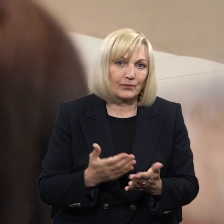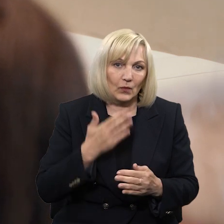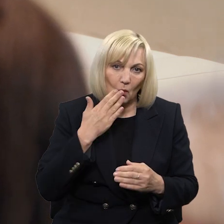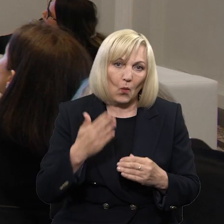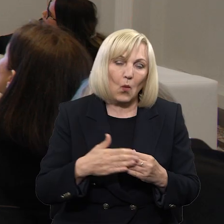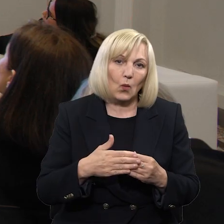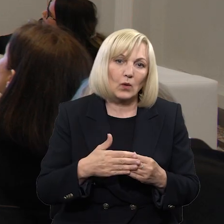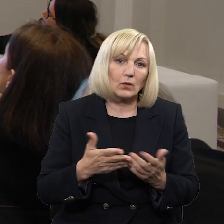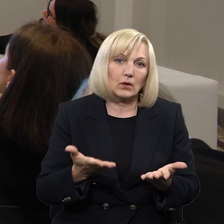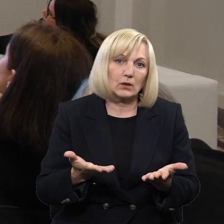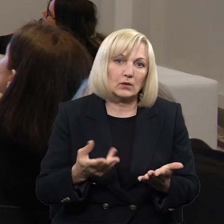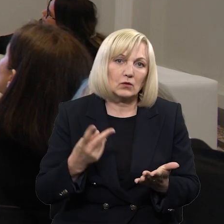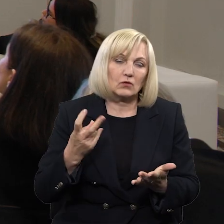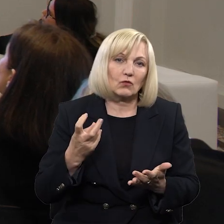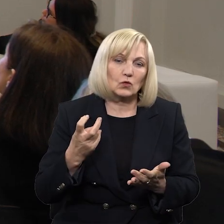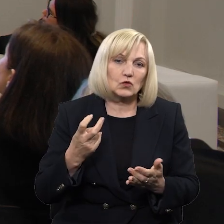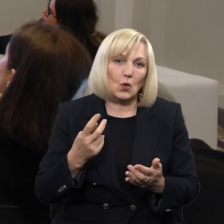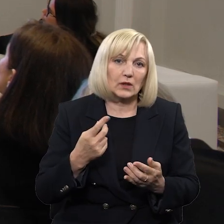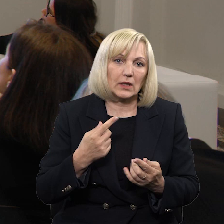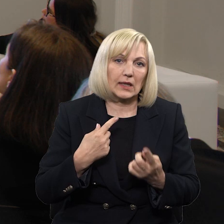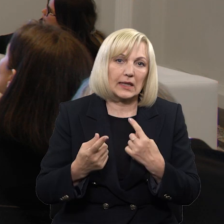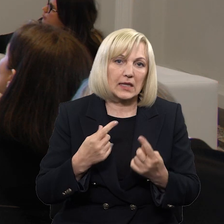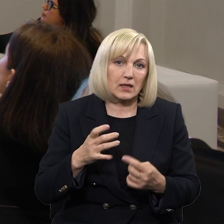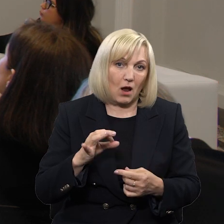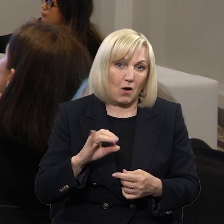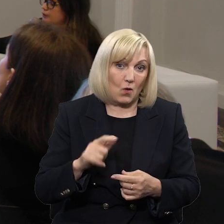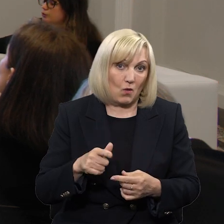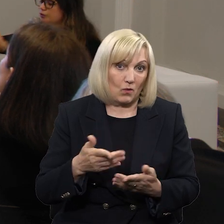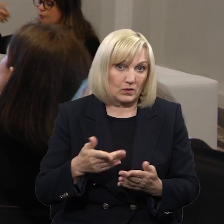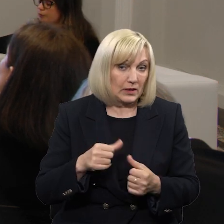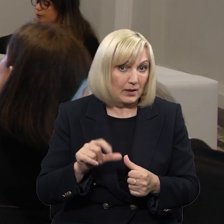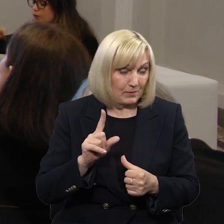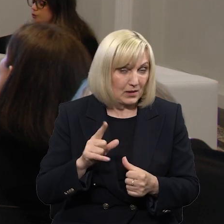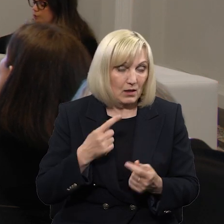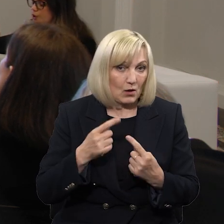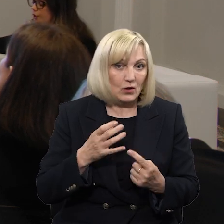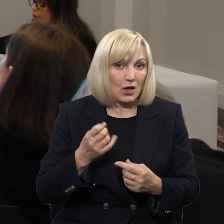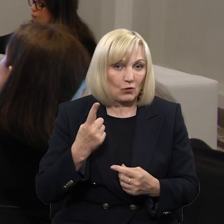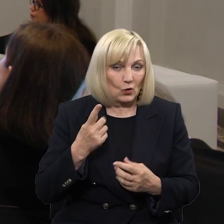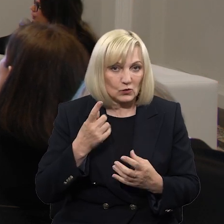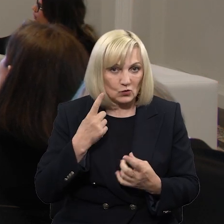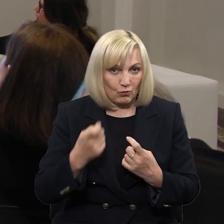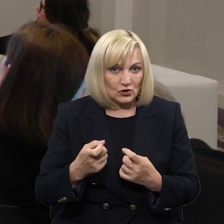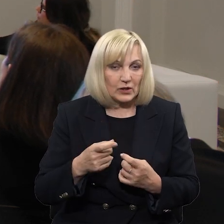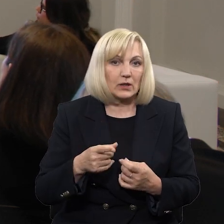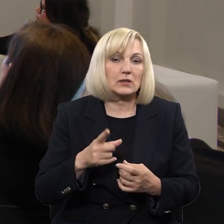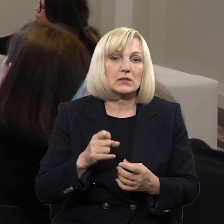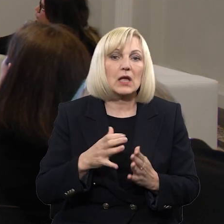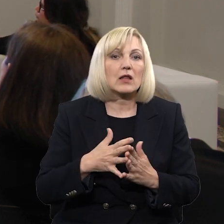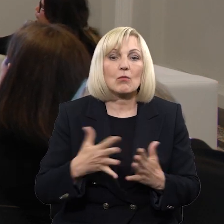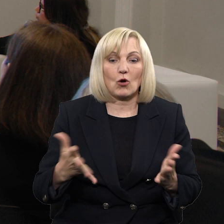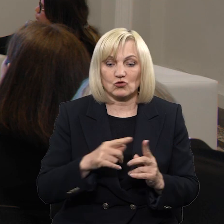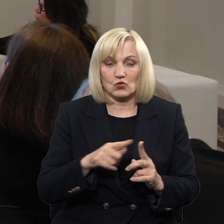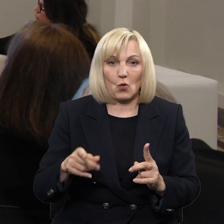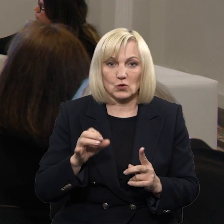около соответственно 200 диалогов это именно диалоги ни одно сообщение а больше это за